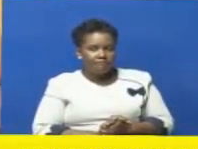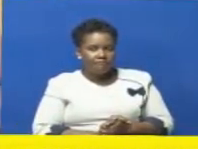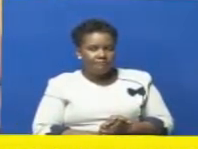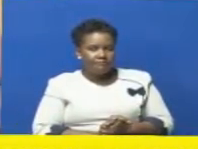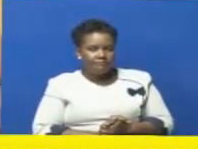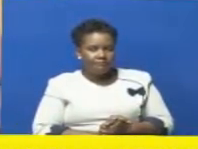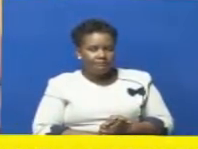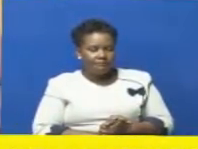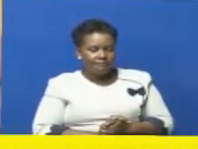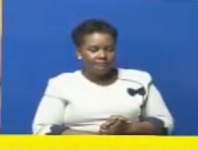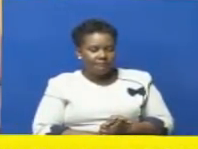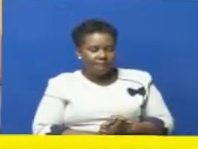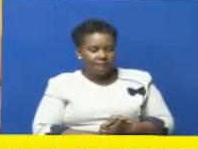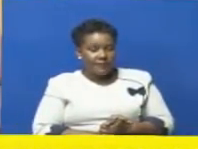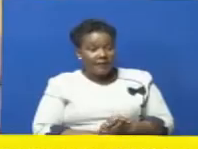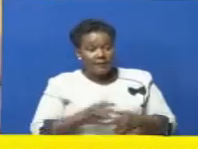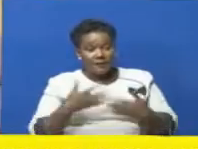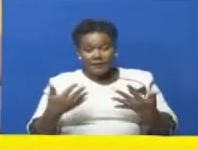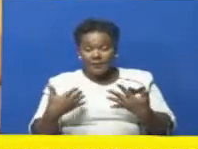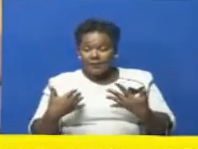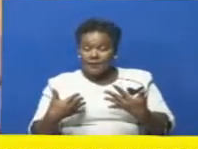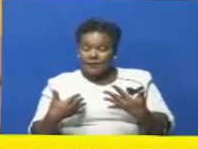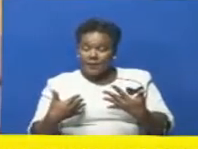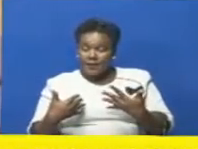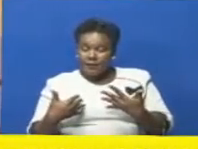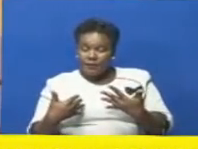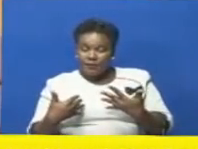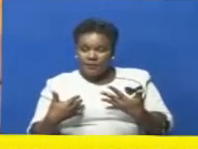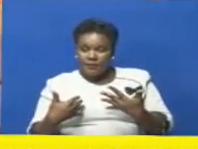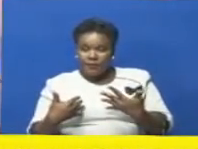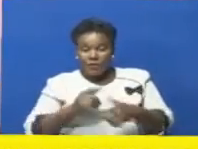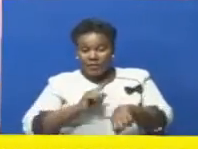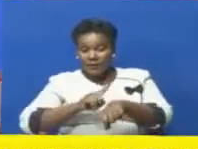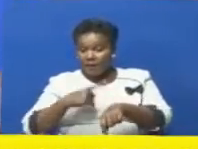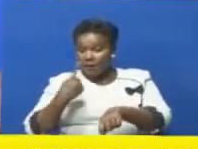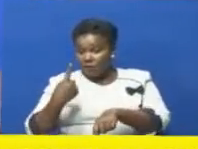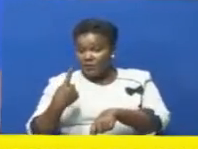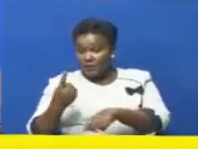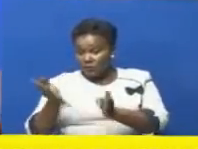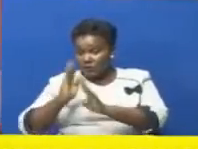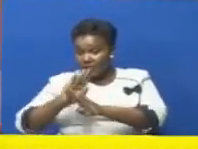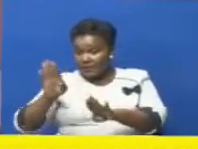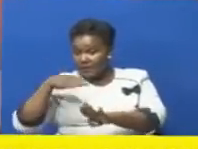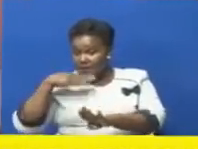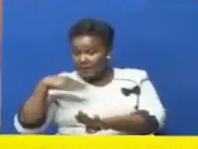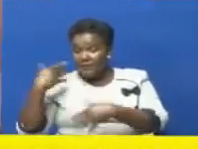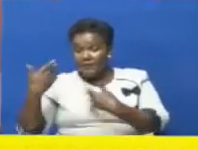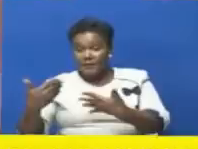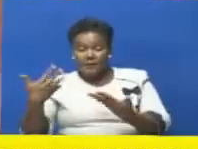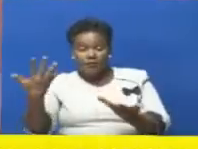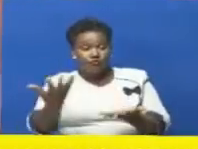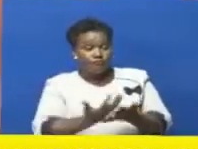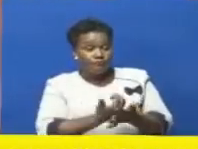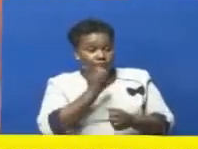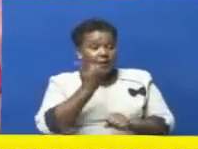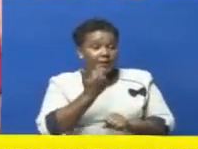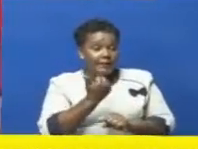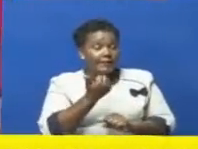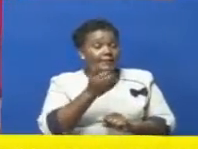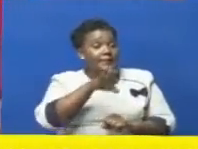kutoka huko Katavi, imetukamilishia habari zetu katika saa hii ya kwanza ya Aridhio. Na sasa tunapata wasawa